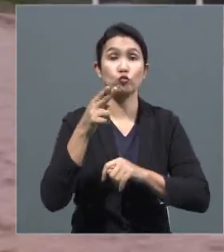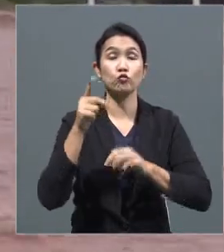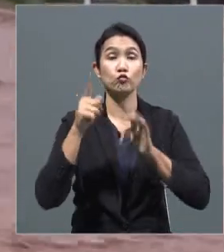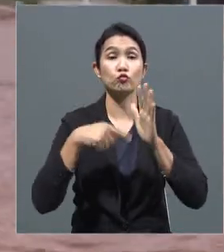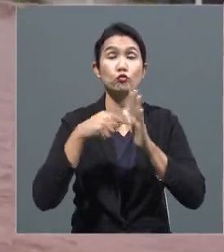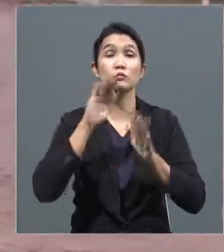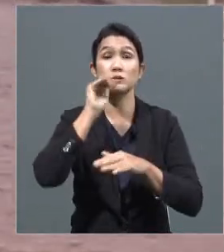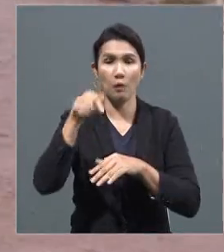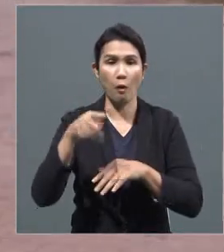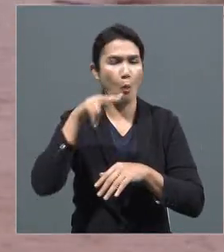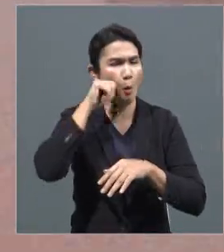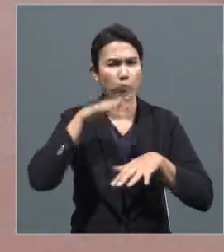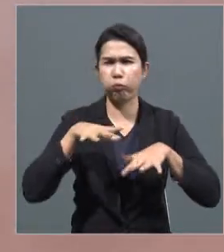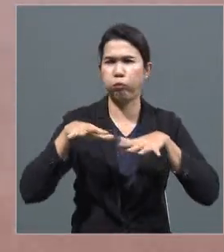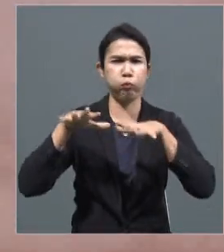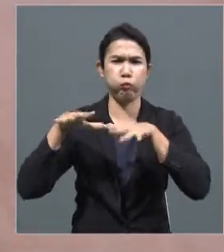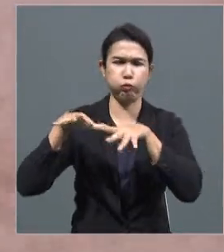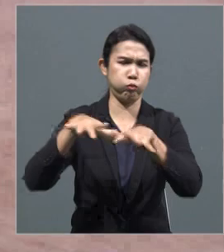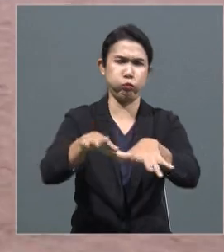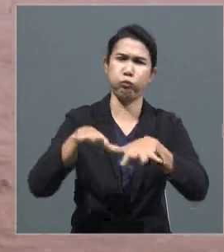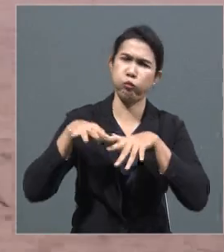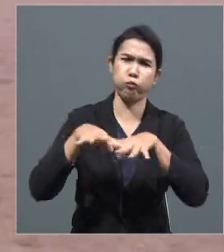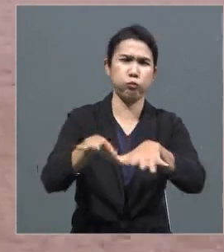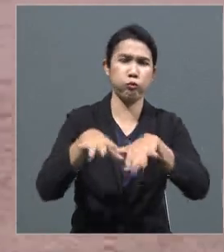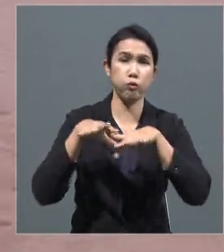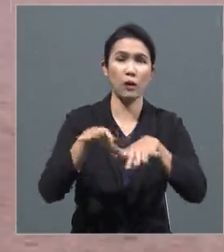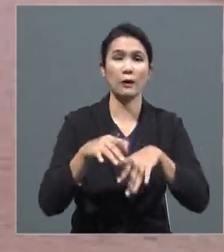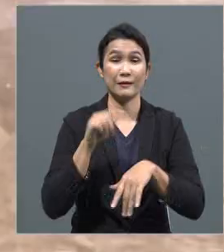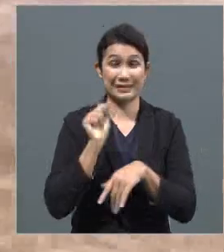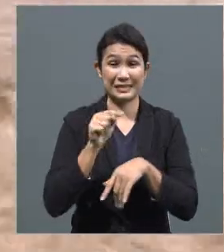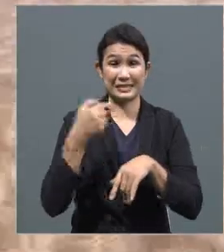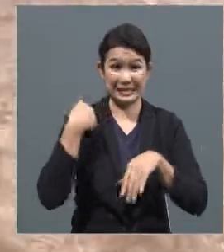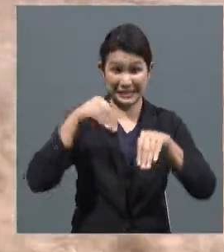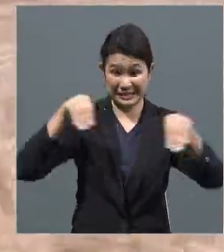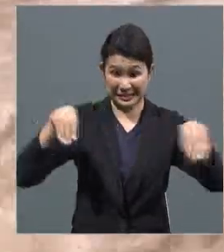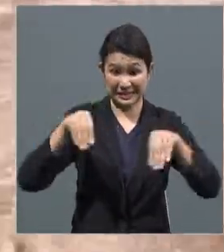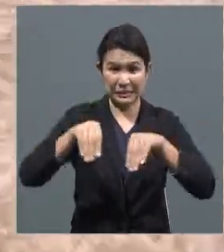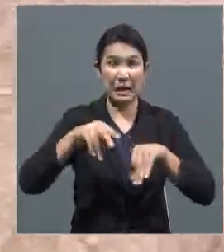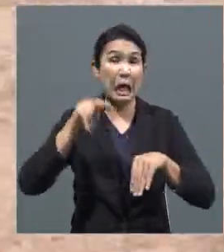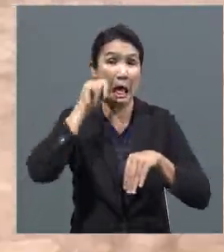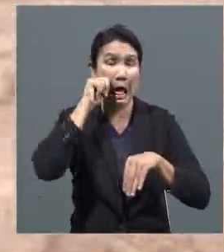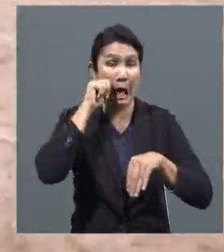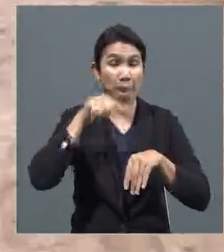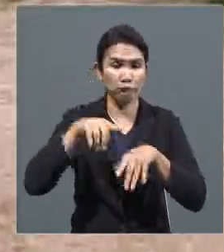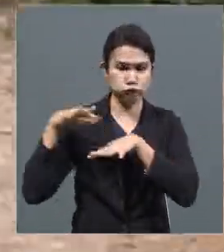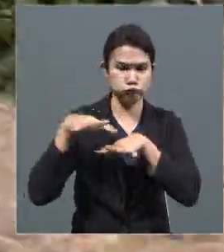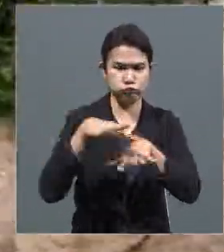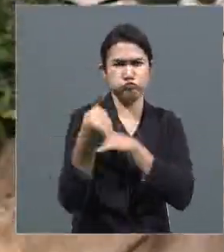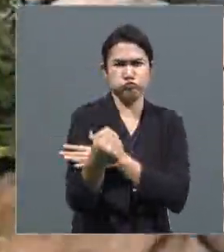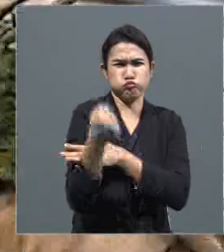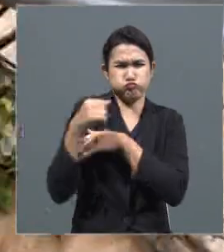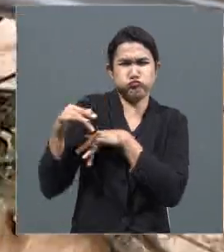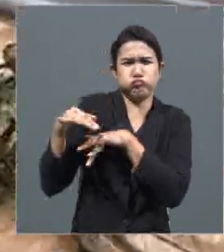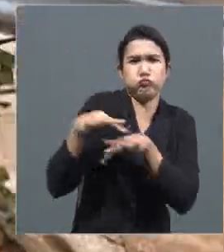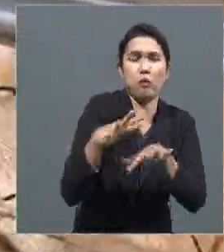วลน้ำมหาศาลเลยนะคะไหลเข้าท่วมพื้นที่มีรายงานเขาบอกว่าจุดใกล้ๆนี้แหละค่ะกระแสน้ำของแม่น้ำน่านแรงแล้วก็ไปซัด